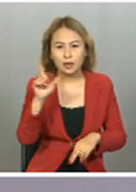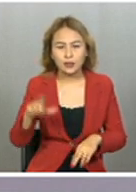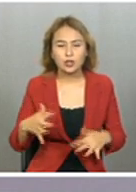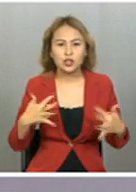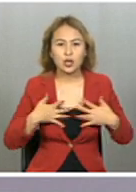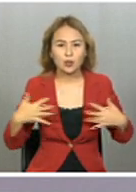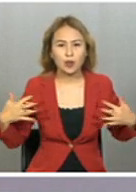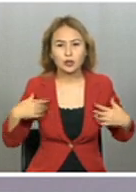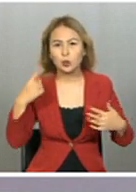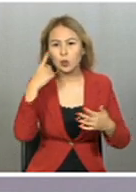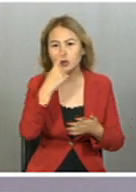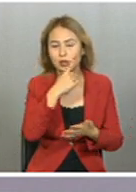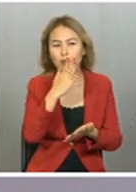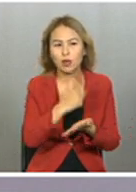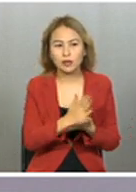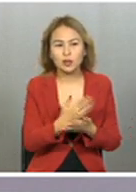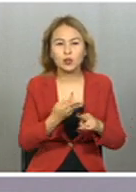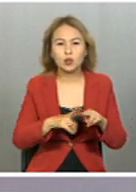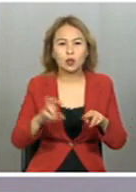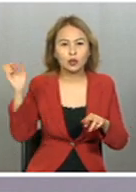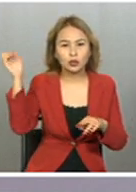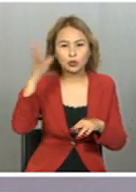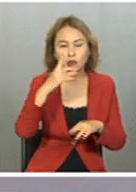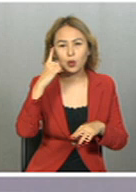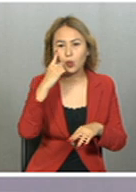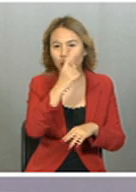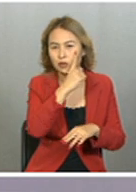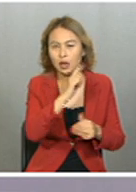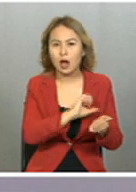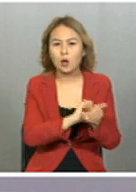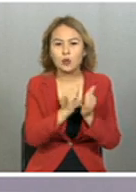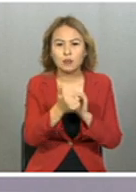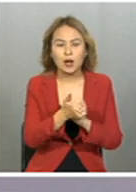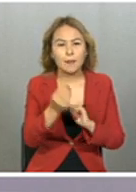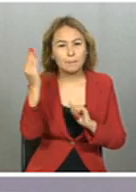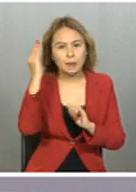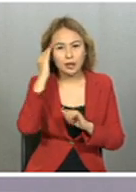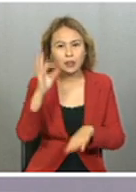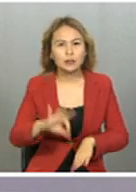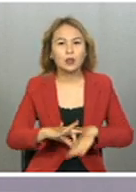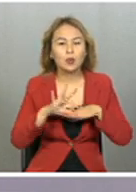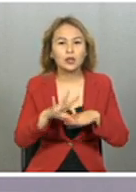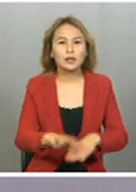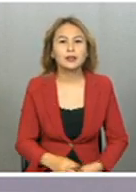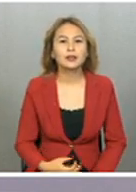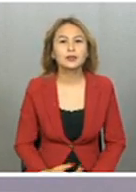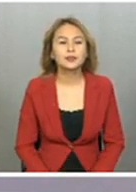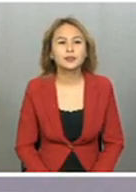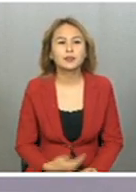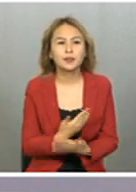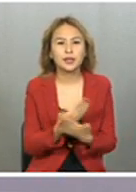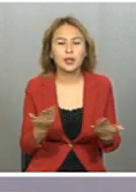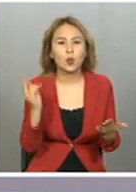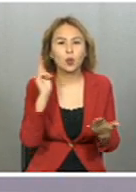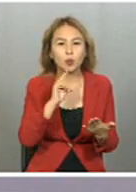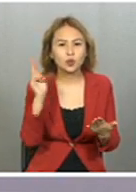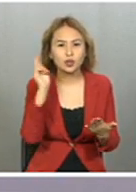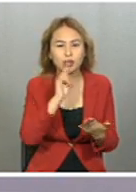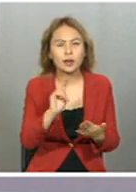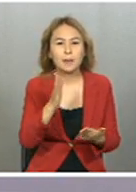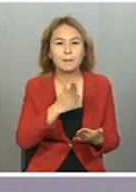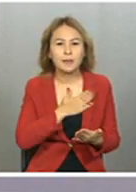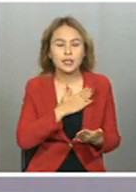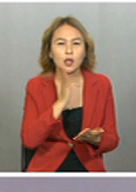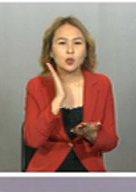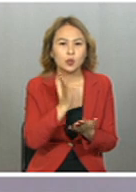көзі болады. Ал күннің көзі деген ауыспалы мағынада қолданылған екен. Міне, оқушылар, біз тура